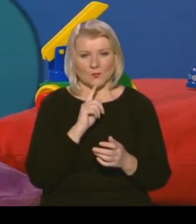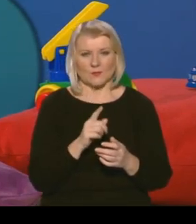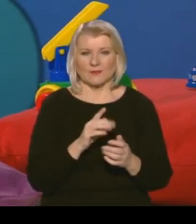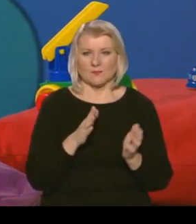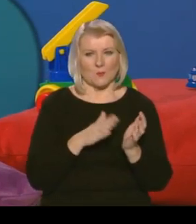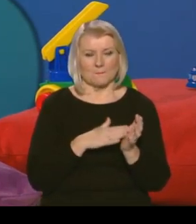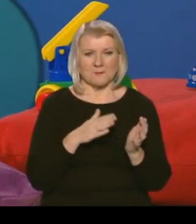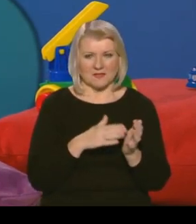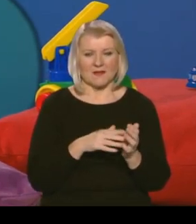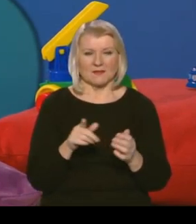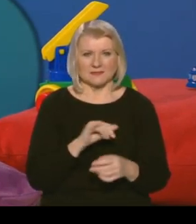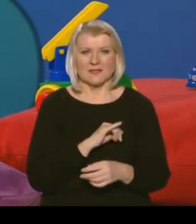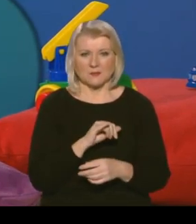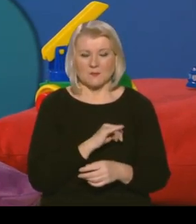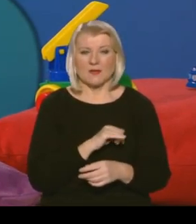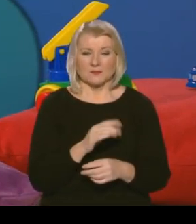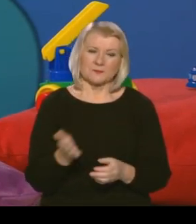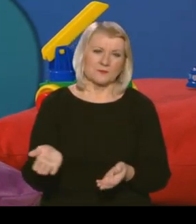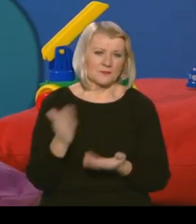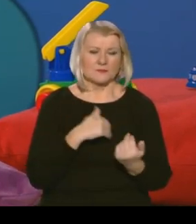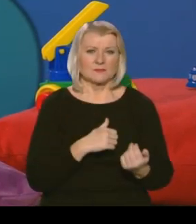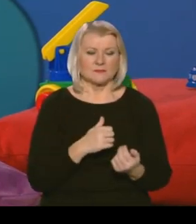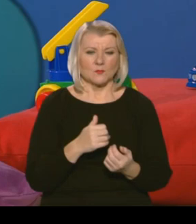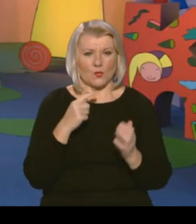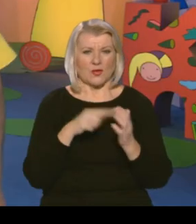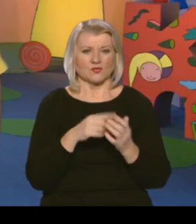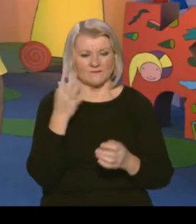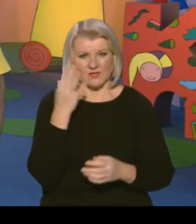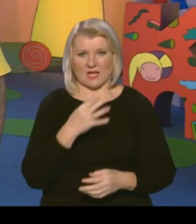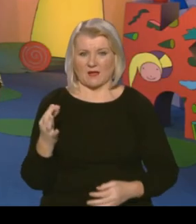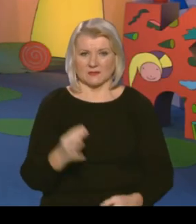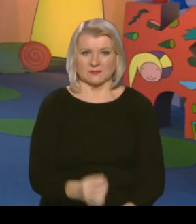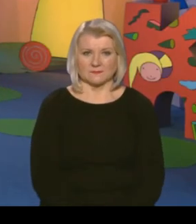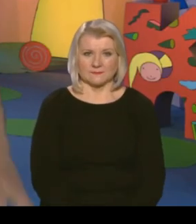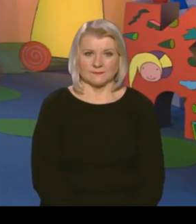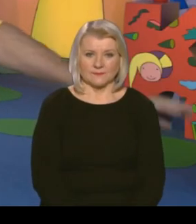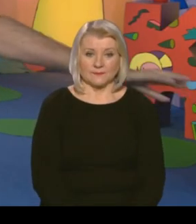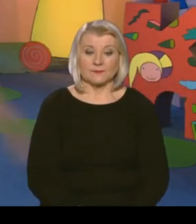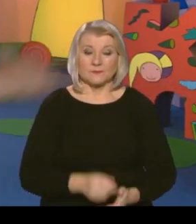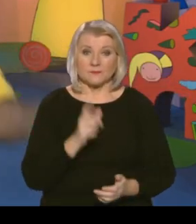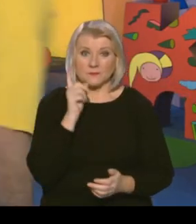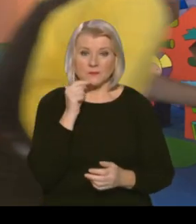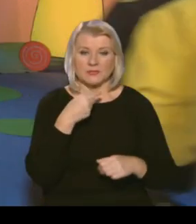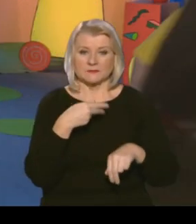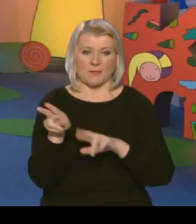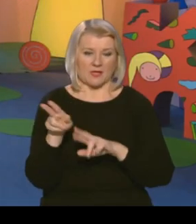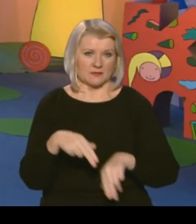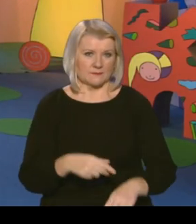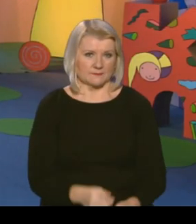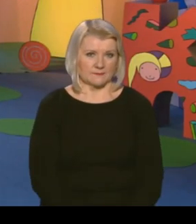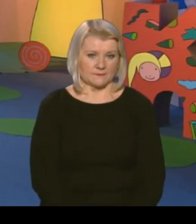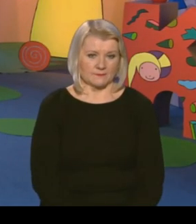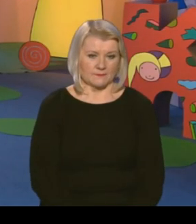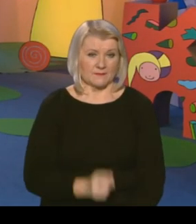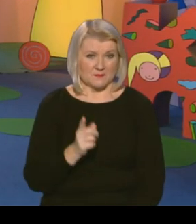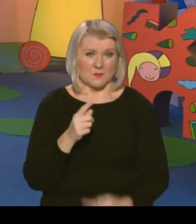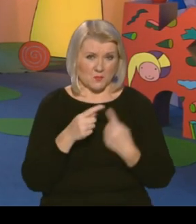Michale, to zní dobře. Jsem s tím vynálezem. No jo, hned jsem zpátky. Říkáš